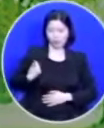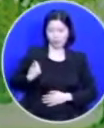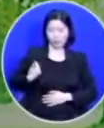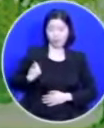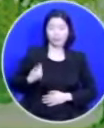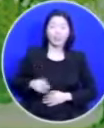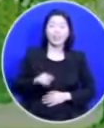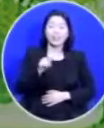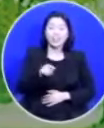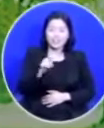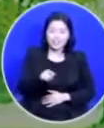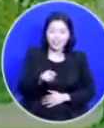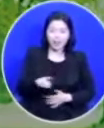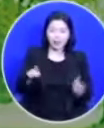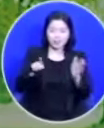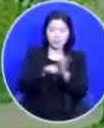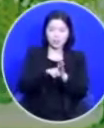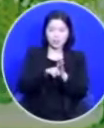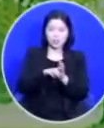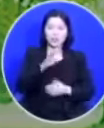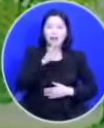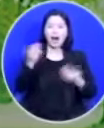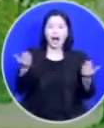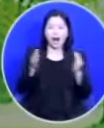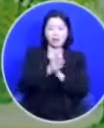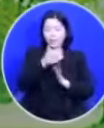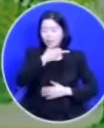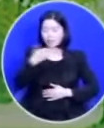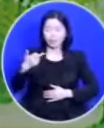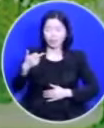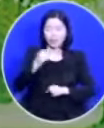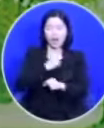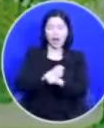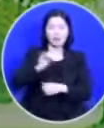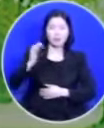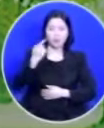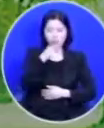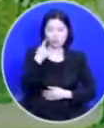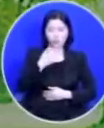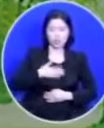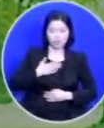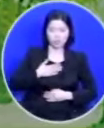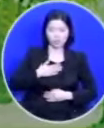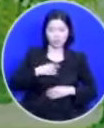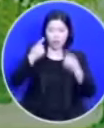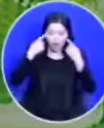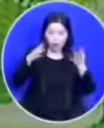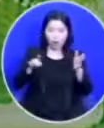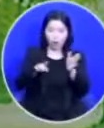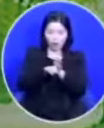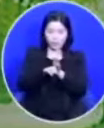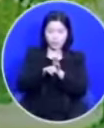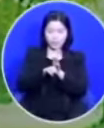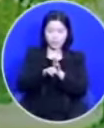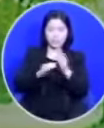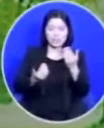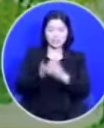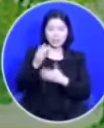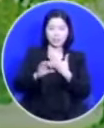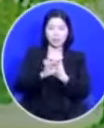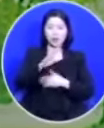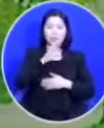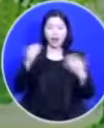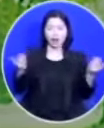예 믿음이 아멘 크게 하는 건줄 알았어요 물론 확신이 들면 암에는 크게 나오게 마련이지요